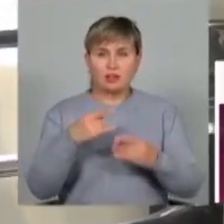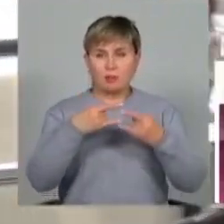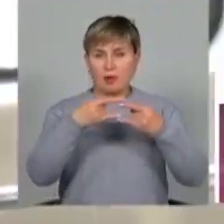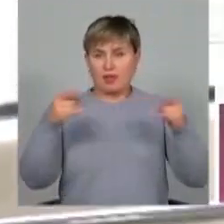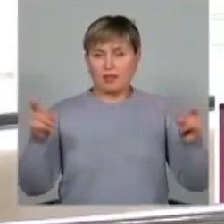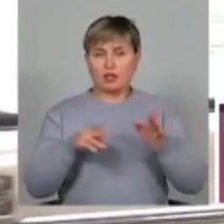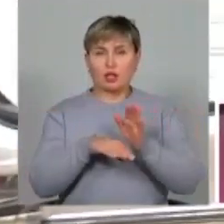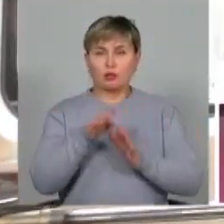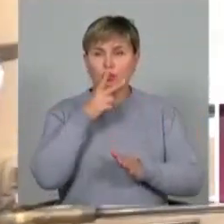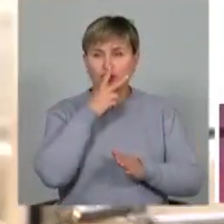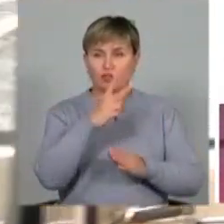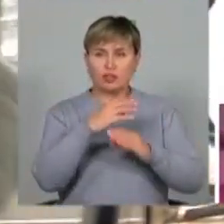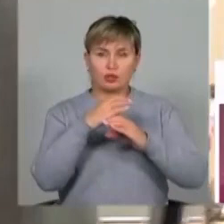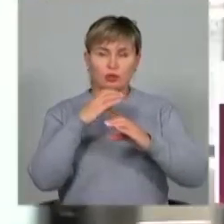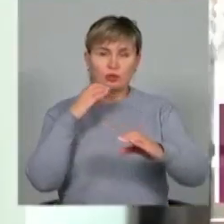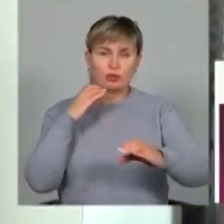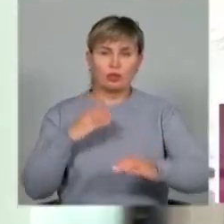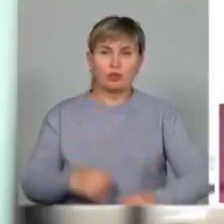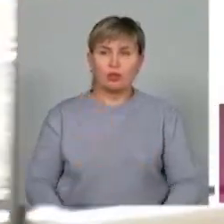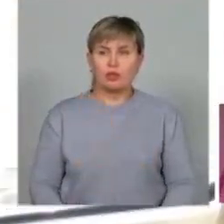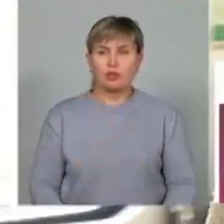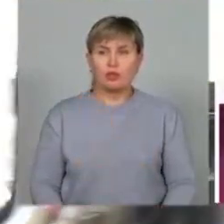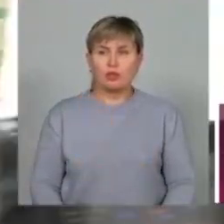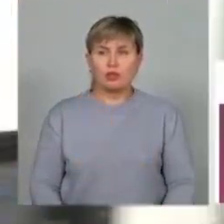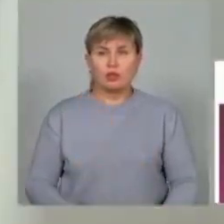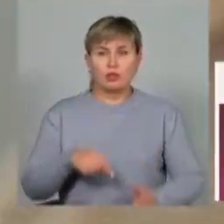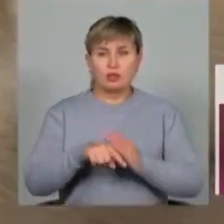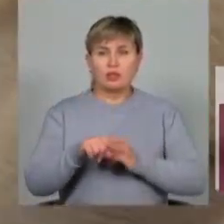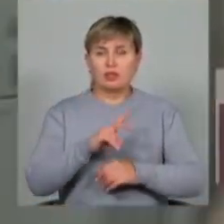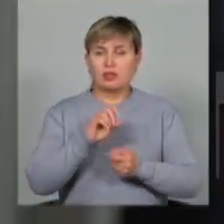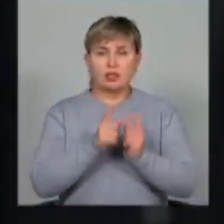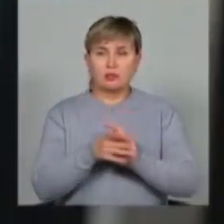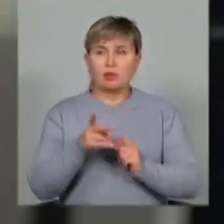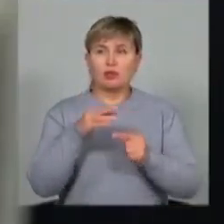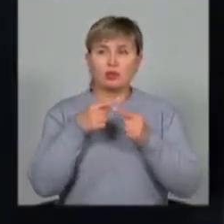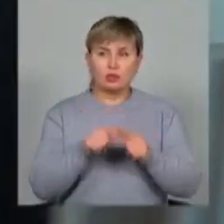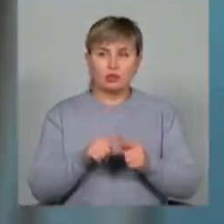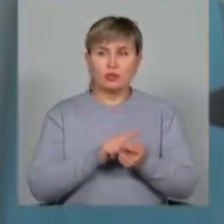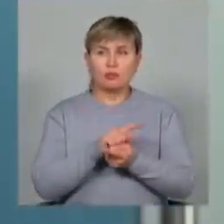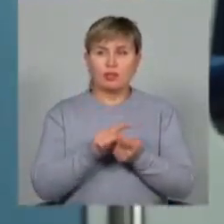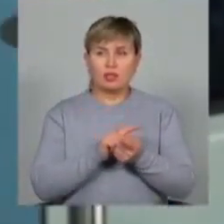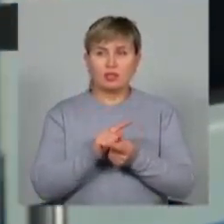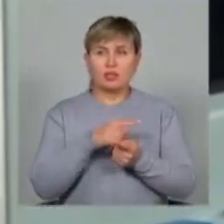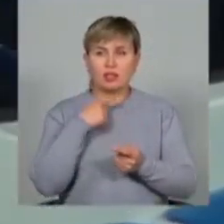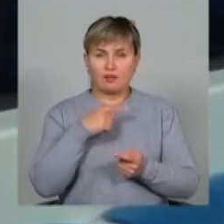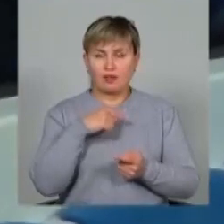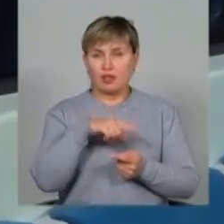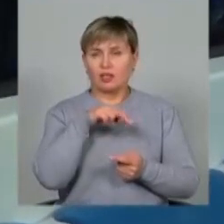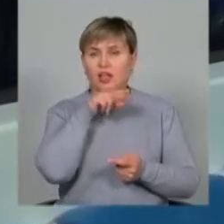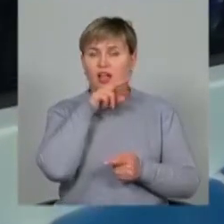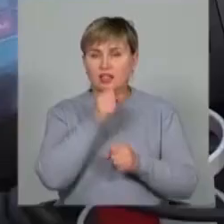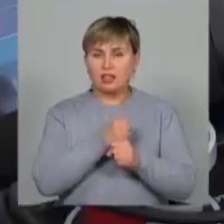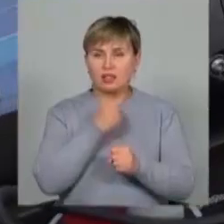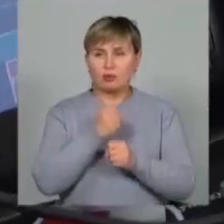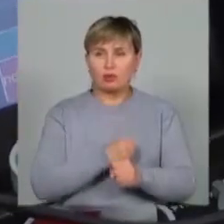для лучшей видимости туннеля. Внешний дизайн поездов не сильно изменился, но технически модернизировался, заверяют корейские